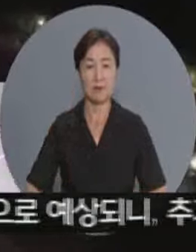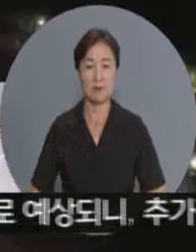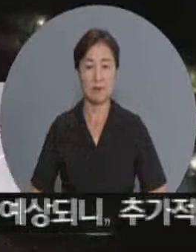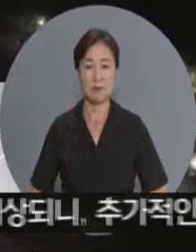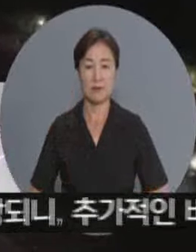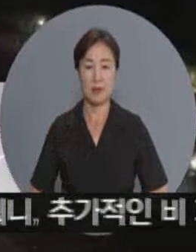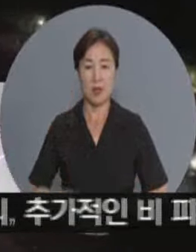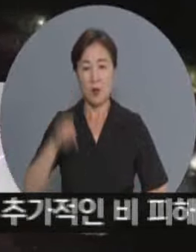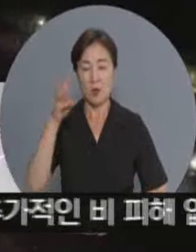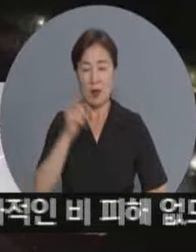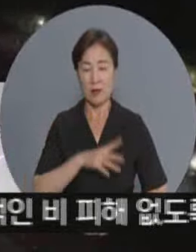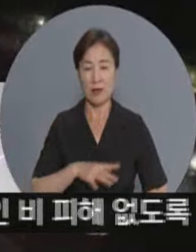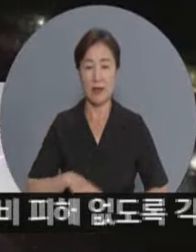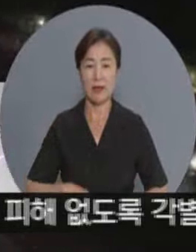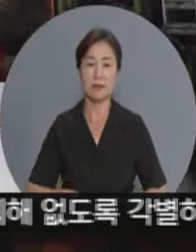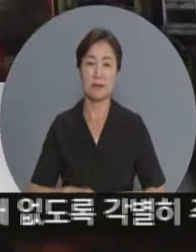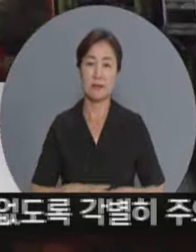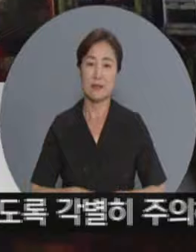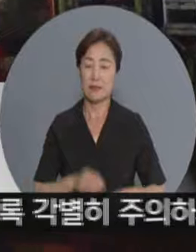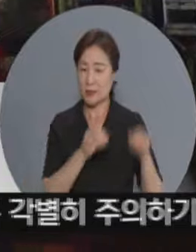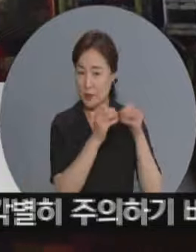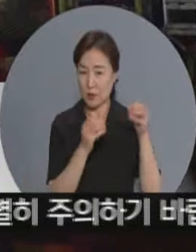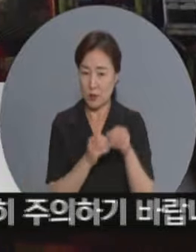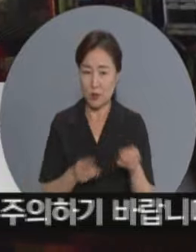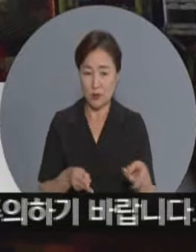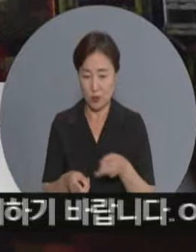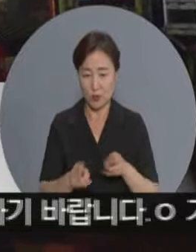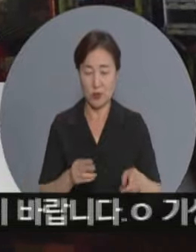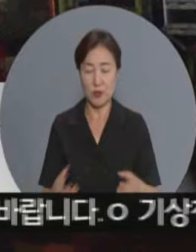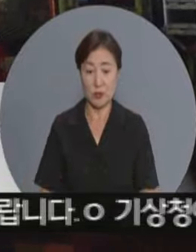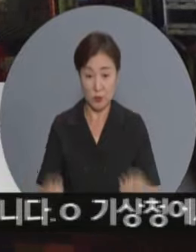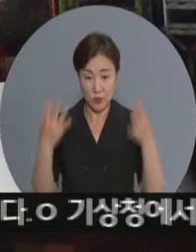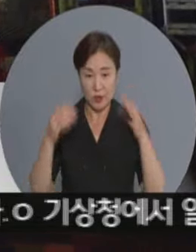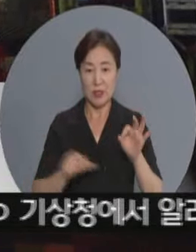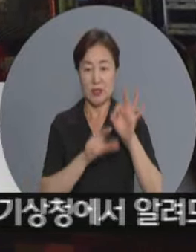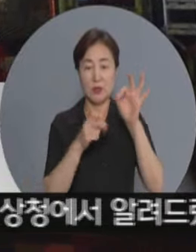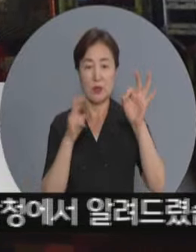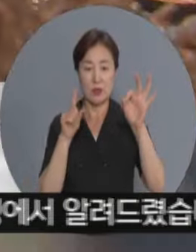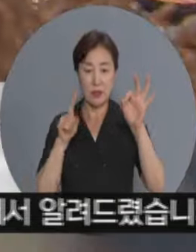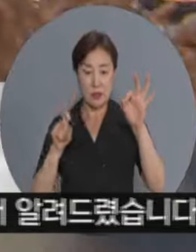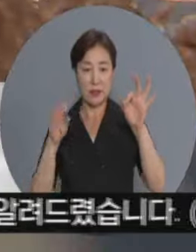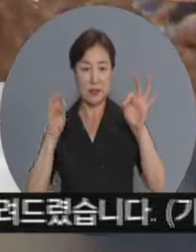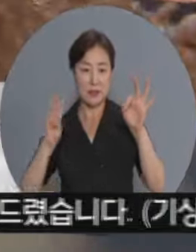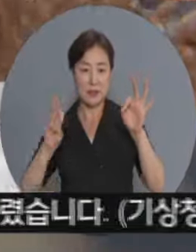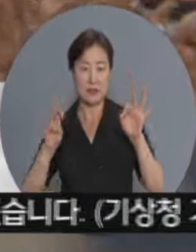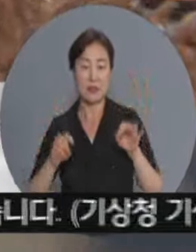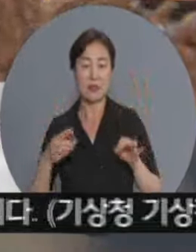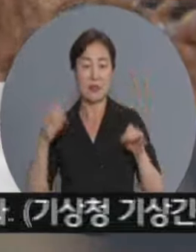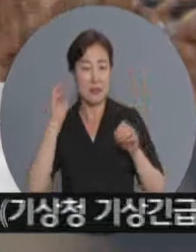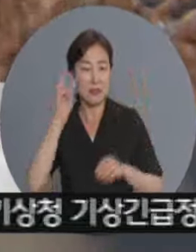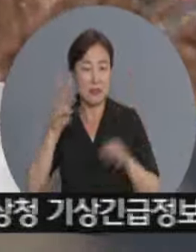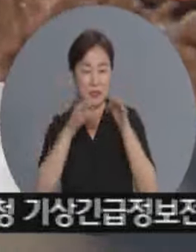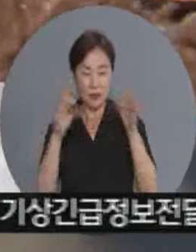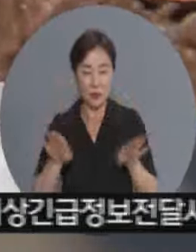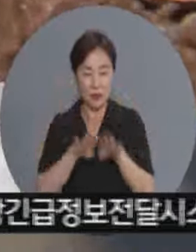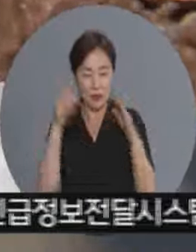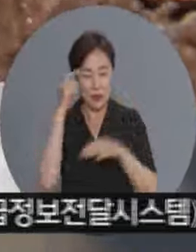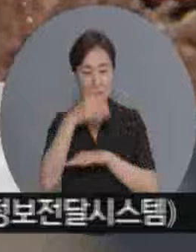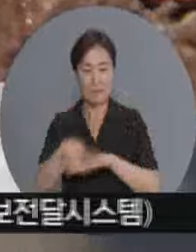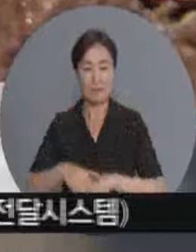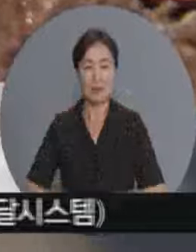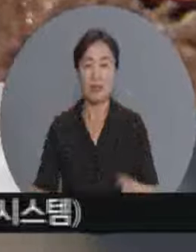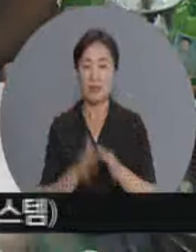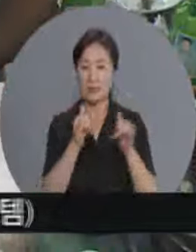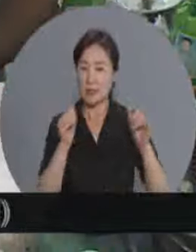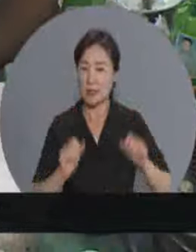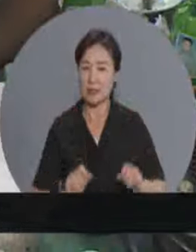광양 전통 숯불구이축제가 10월 11일부터 13일까지 사흘간 열립니다. 축제 추진위원회는 10월에 광양 시민의 날 등 여러